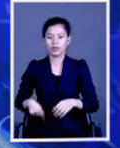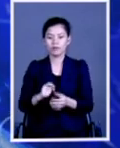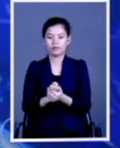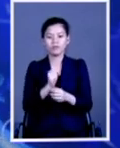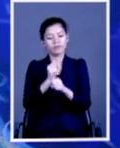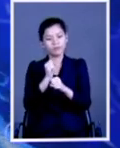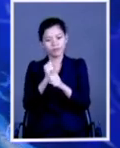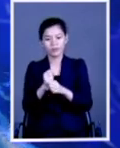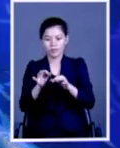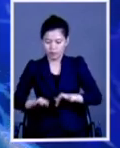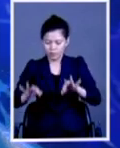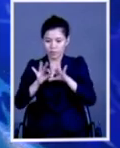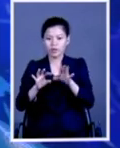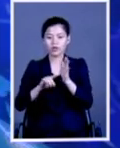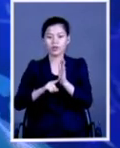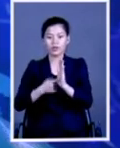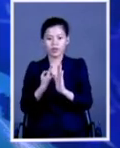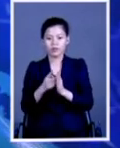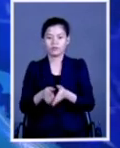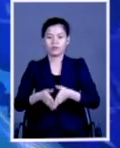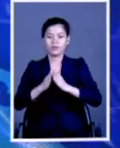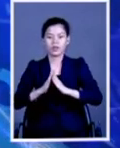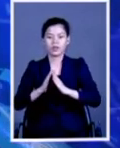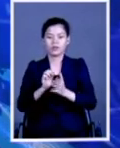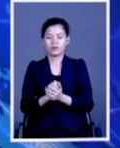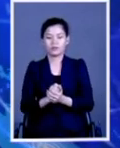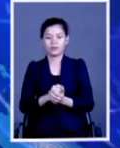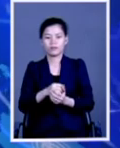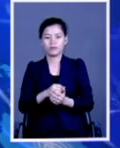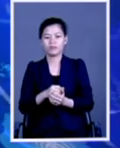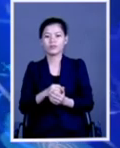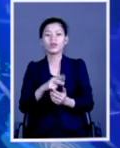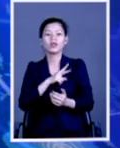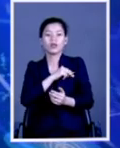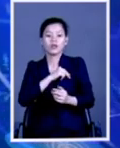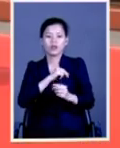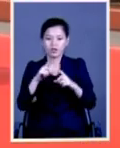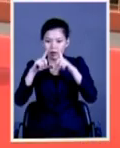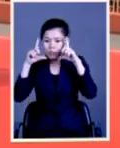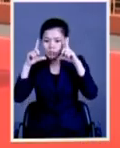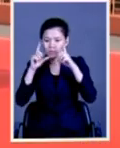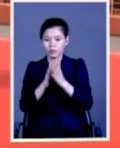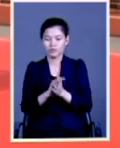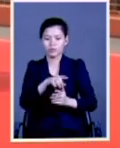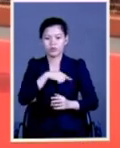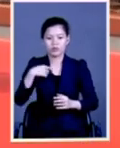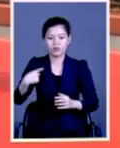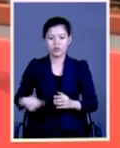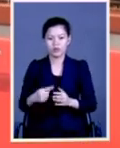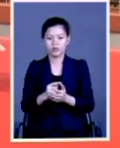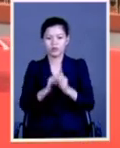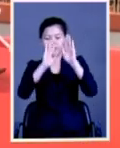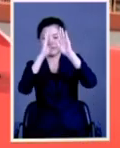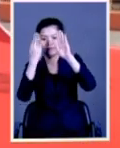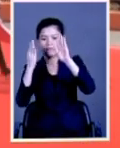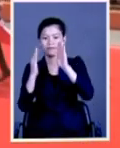ำคัญแห่งการเริ่มต้นสร้างสังคมนิยมที่มีสีสันพิเศษของจีนตลอดระยะ75ปีผ่านมาพรร